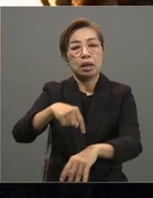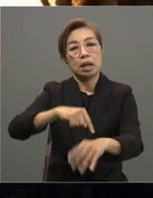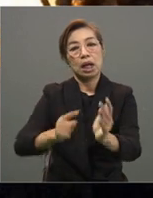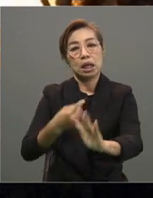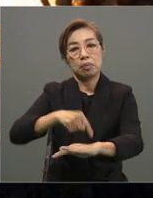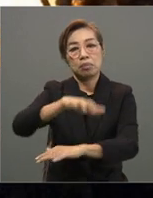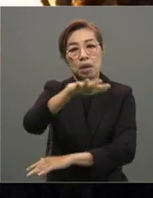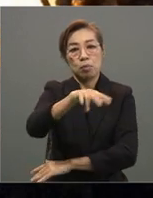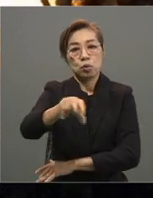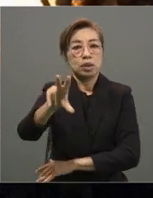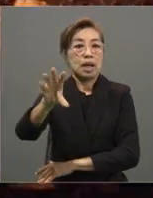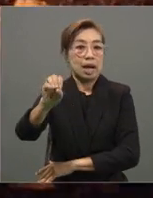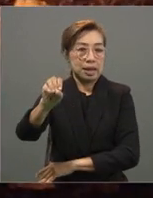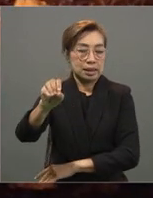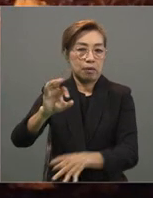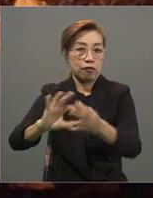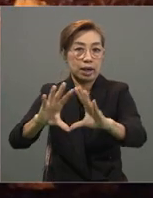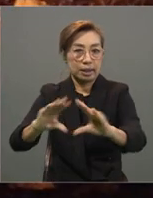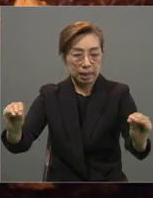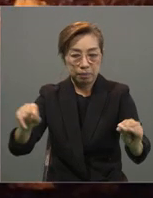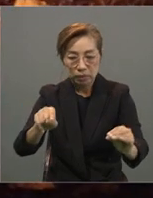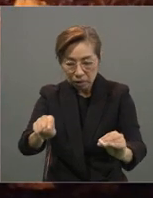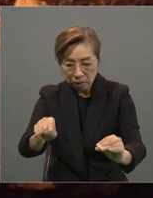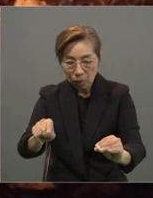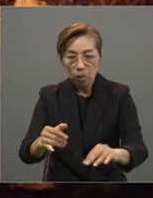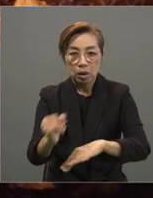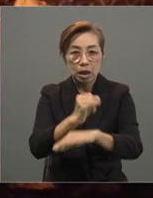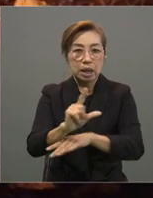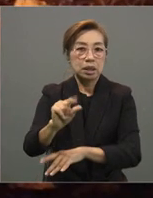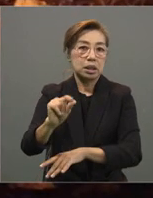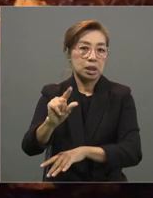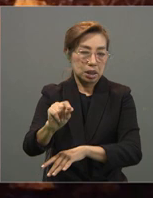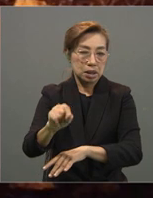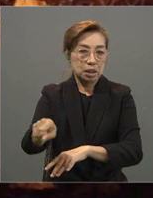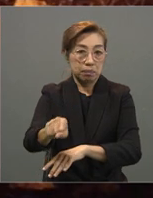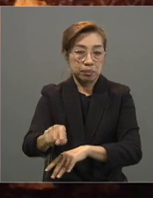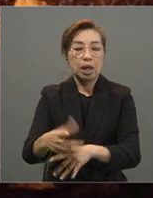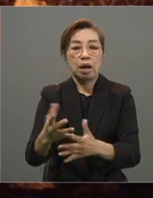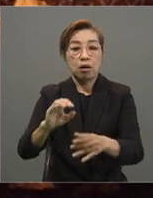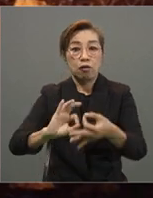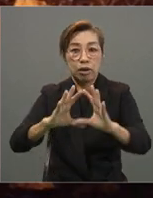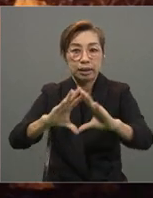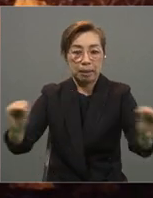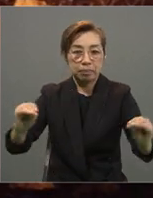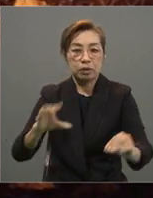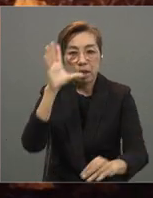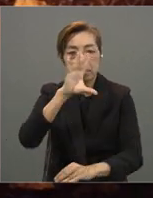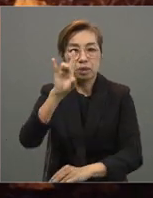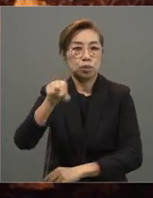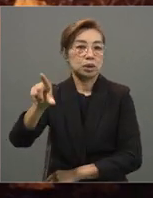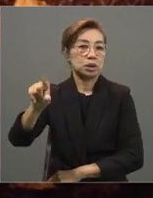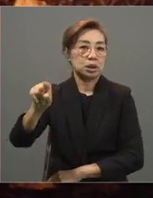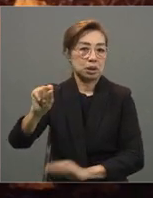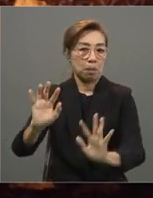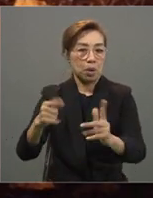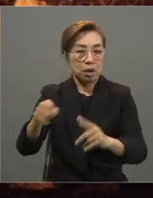50นาทีสรุปพื้นที่ความเสียหายเบื้องต้นคือ 20ไร่นะครับดับเสร็จในเวลา 20:20พื้นที่ความเสียหายทั้งหมดเนี่ยนะ